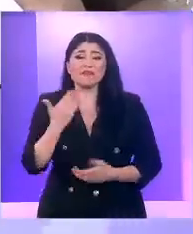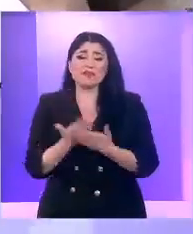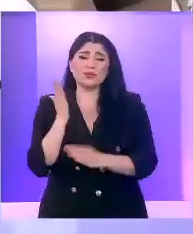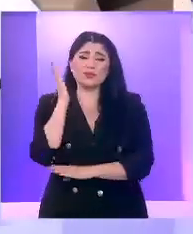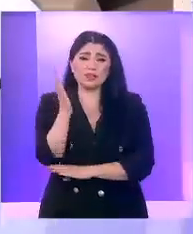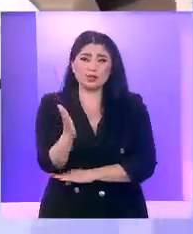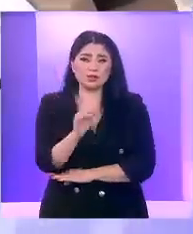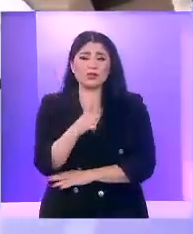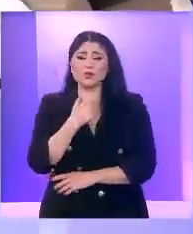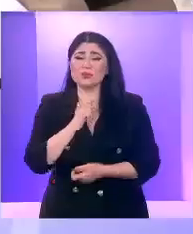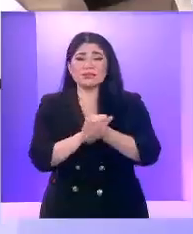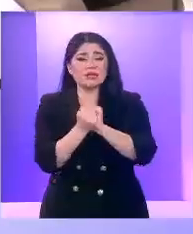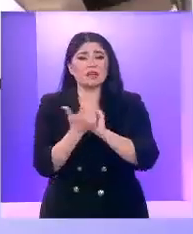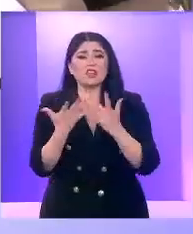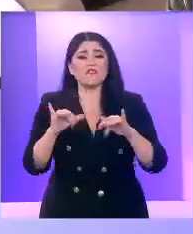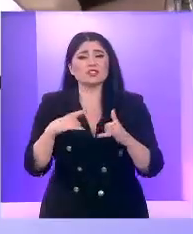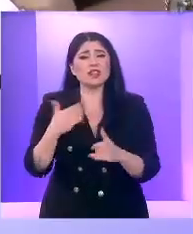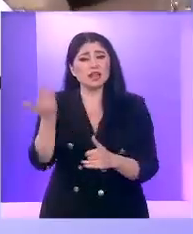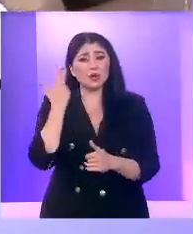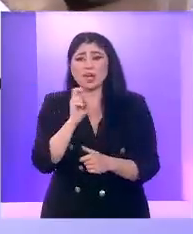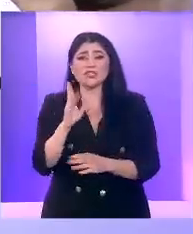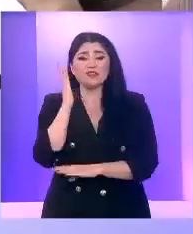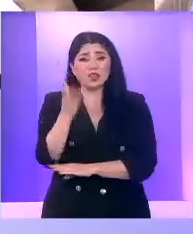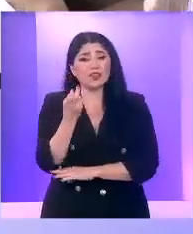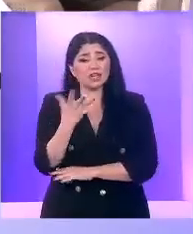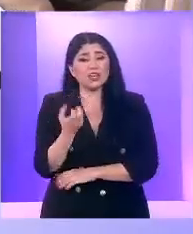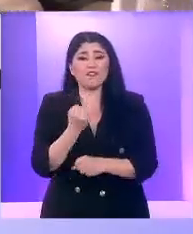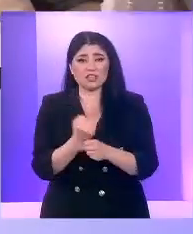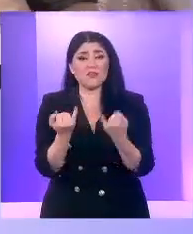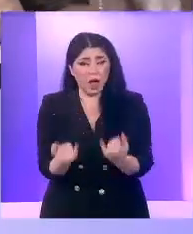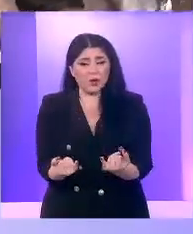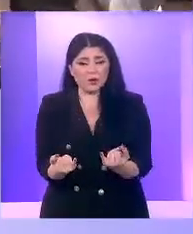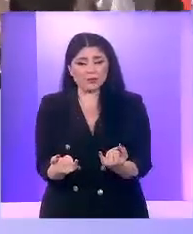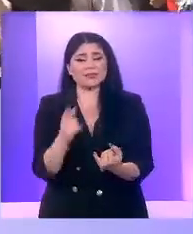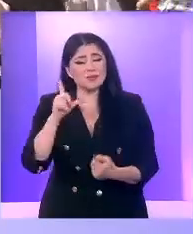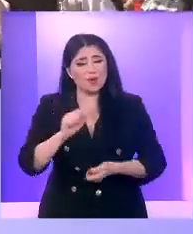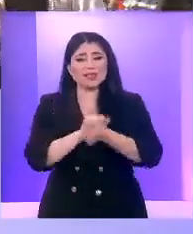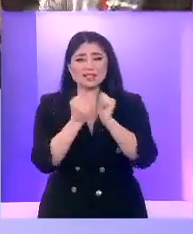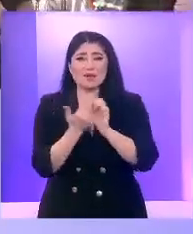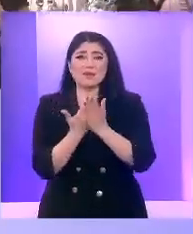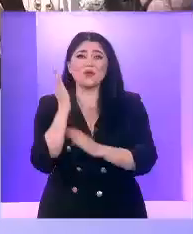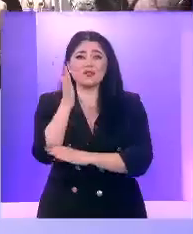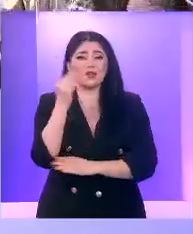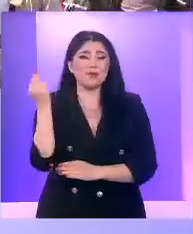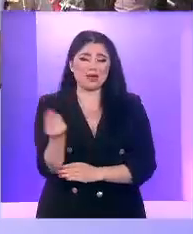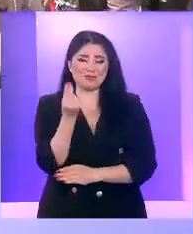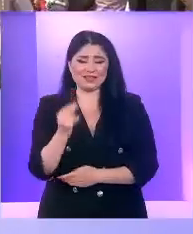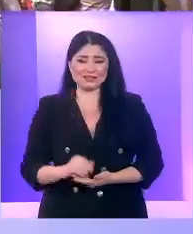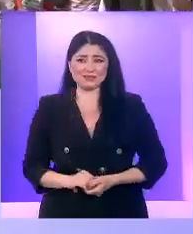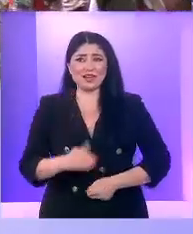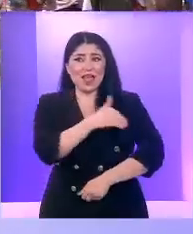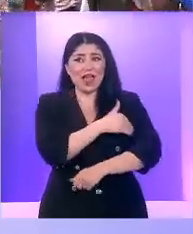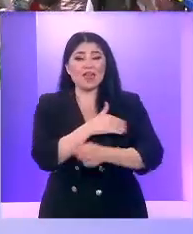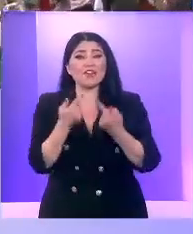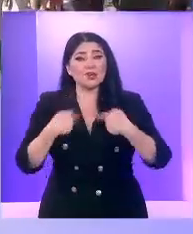viitor. Noi nu putem schimba trecutul, nici viitorul, dar ceea ce facem acum se poate schimba în viitor în bine. Elevii